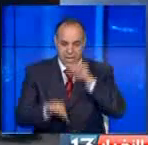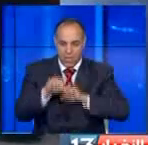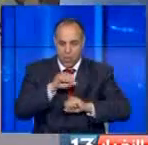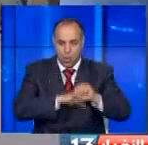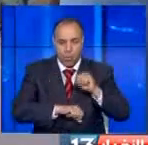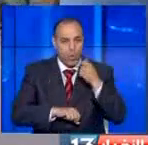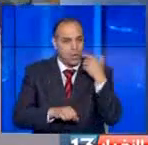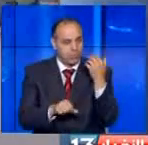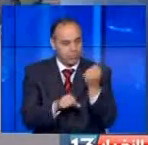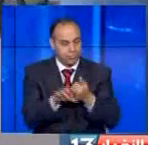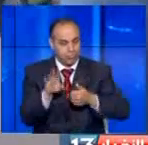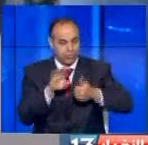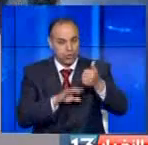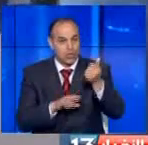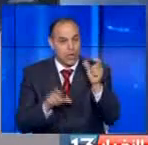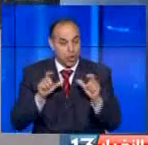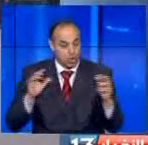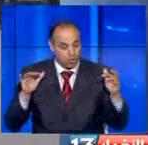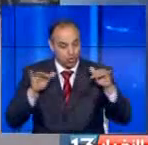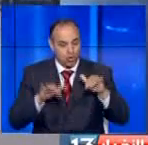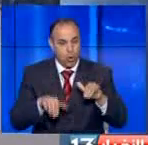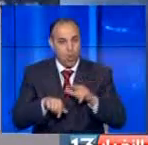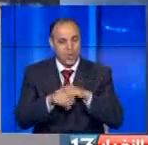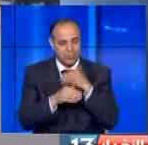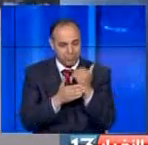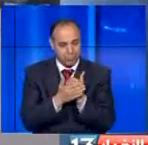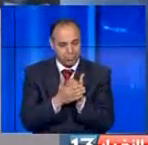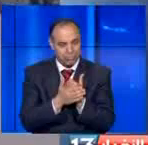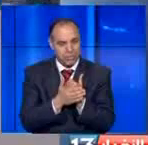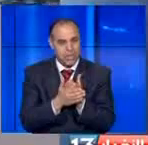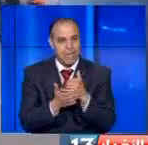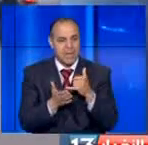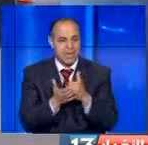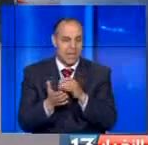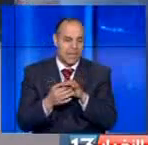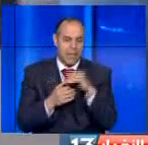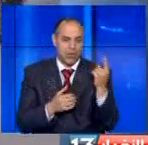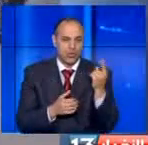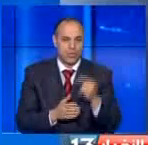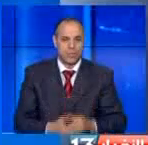أن يحقق نجاحا جماهيريا واقتصاديا بمعتمدية تمغزى.